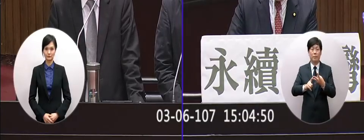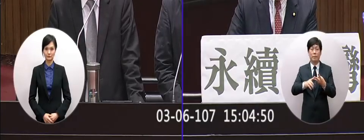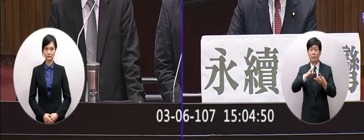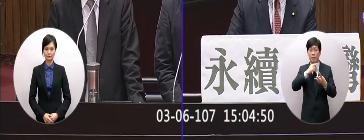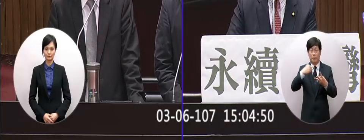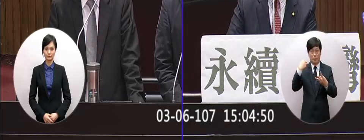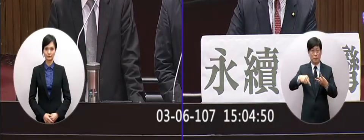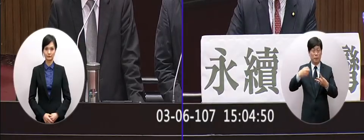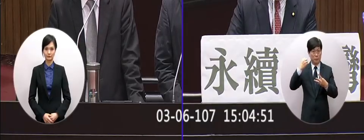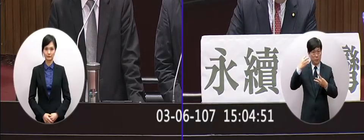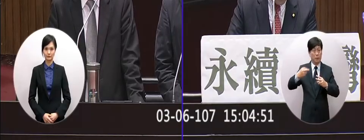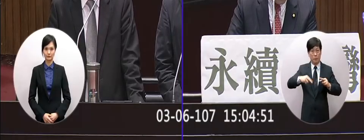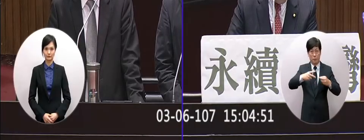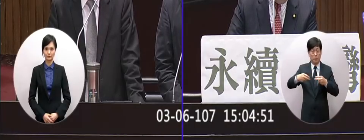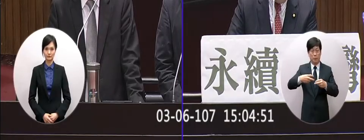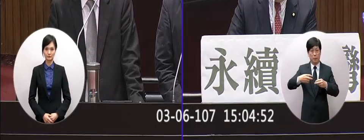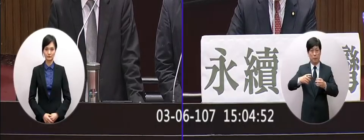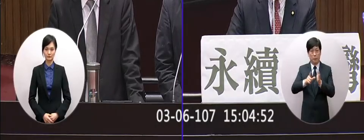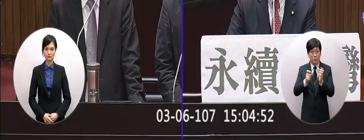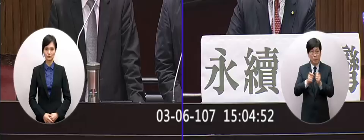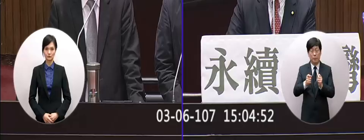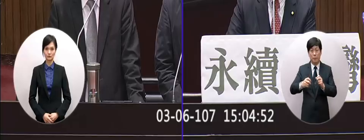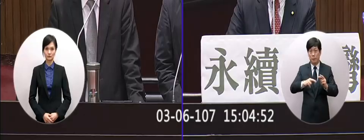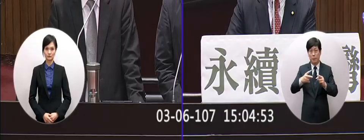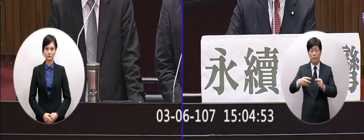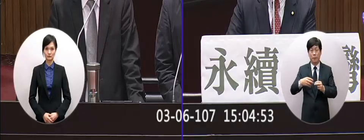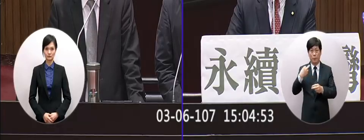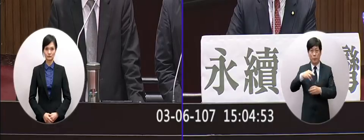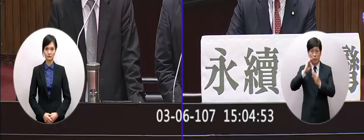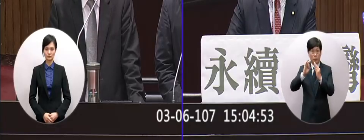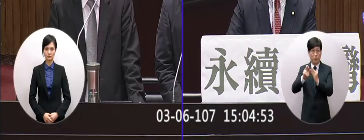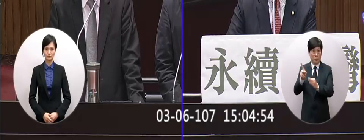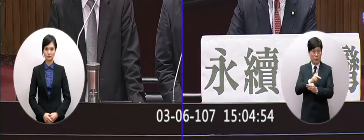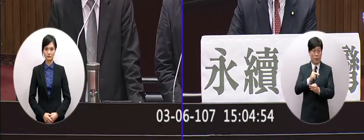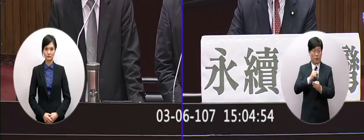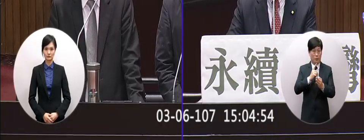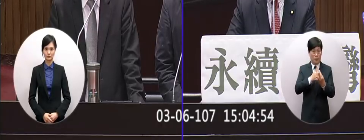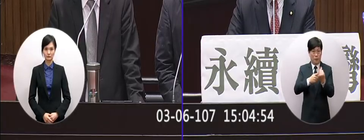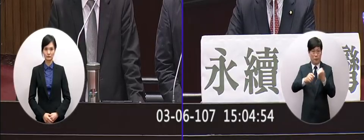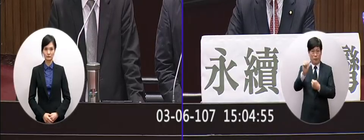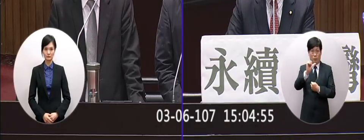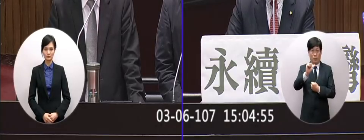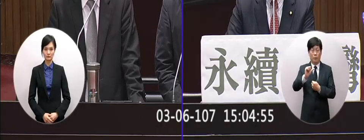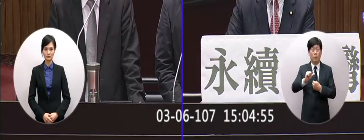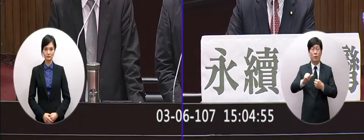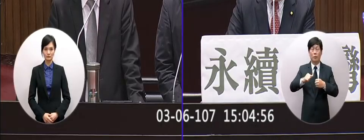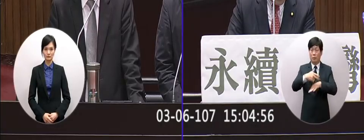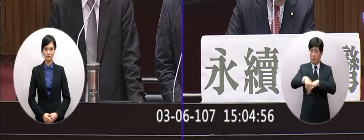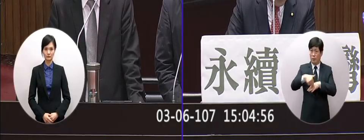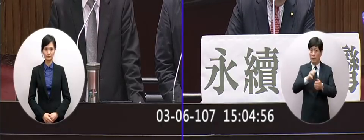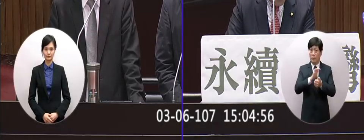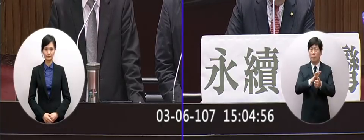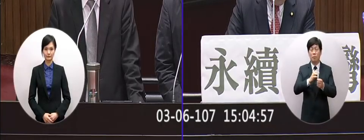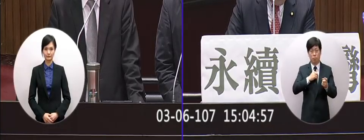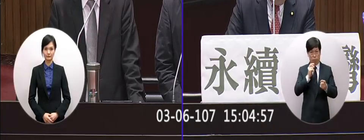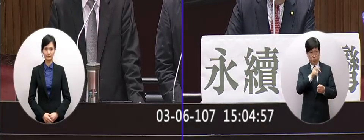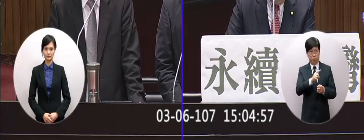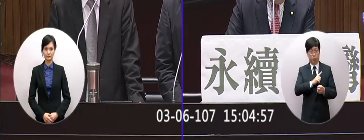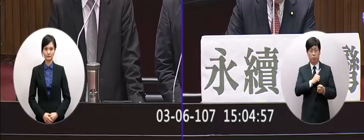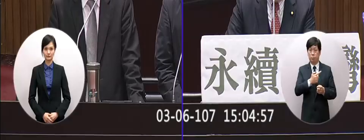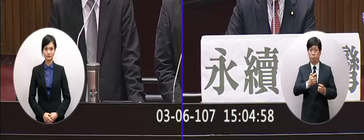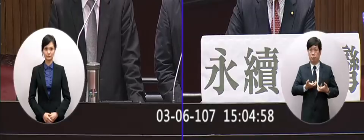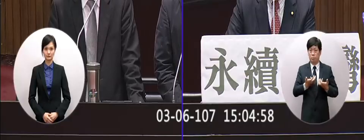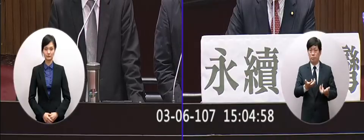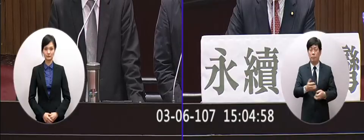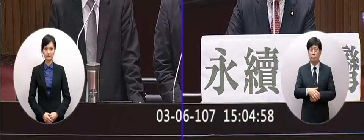重建补强阶段性的补强，或者是那个金融协助等等五大政策。我想这也看到院长的用心。